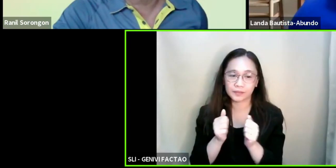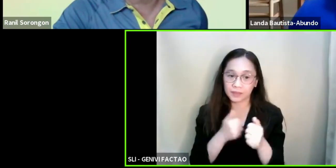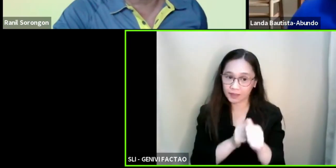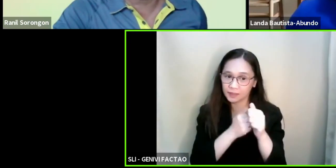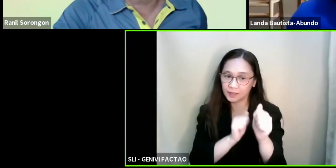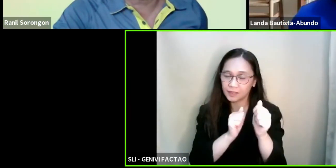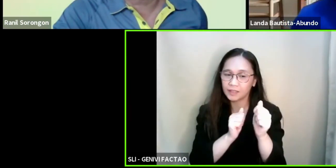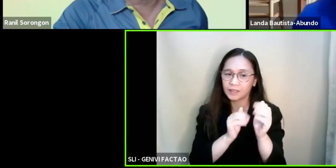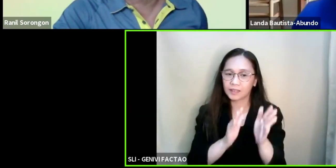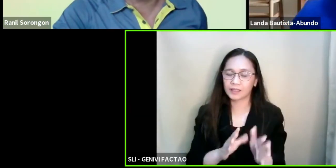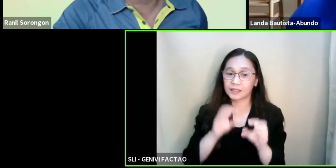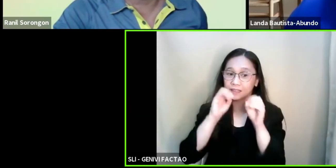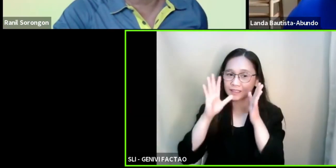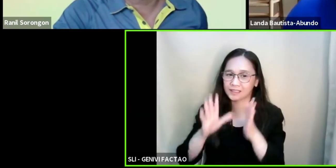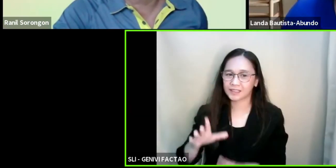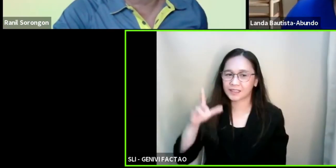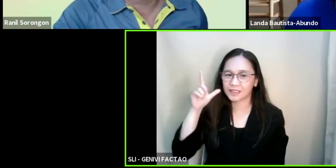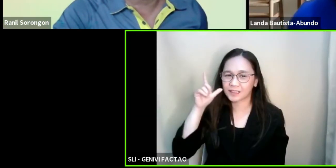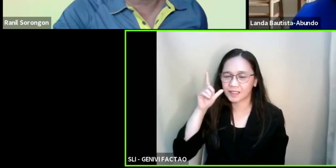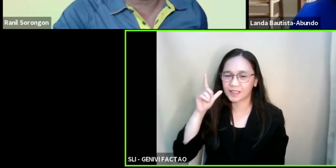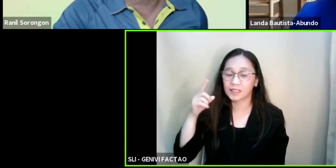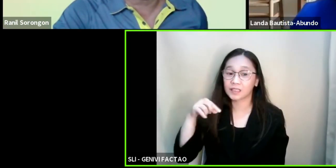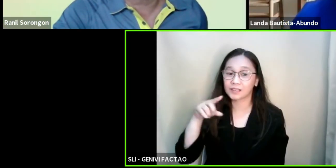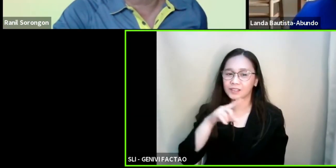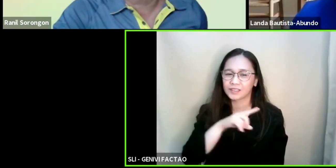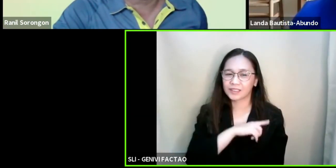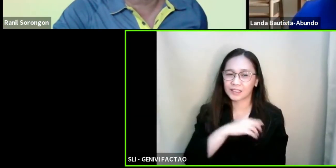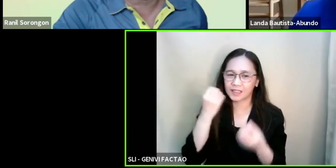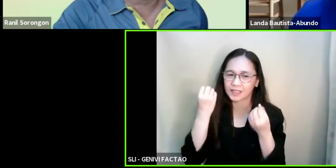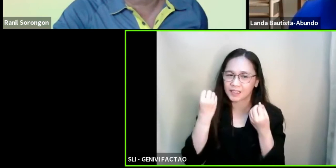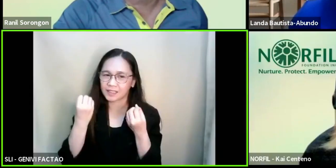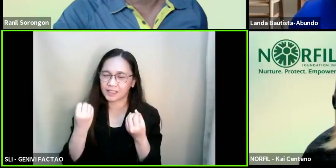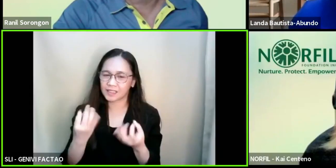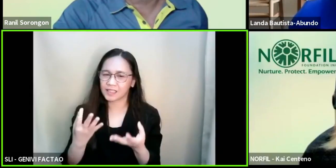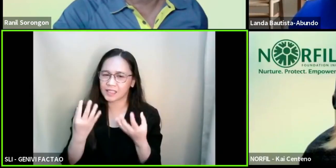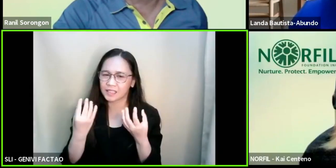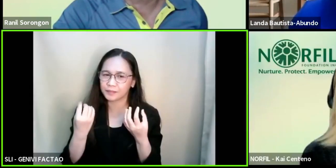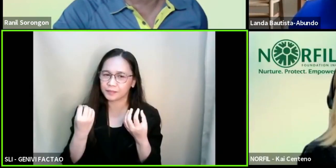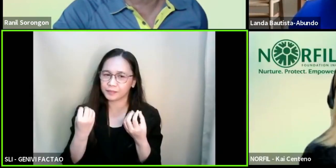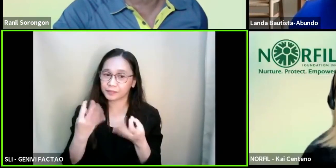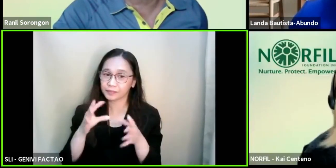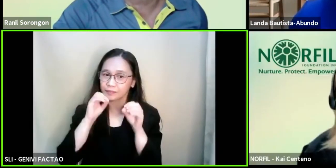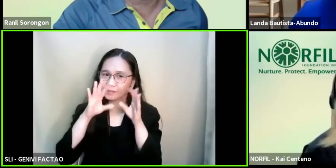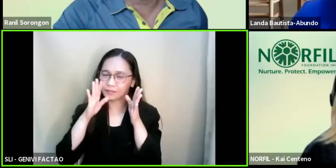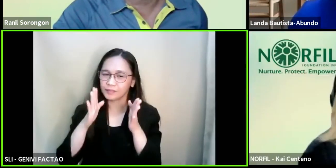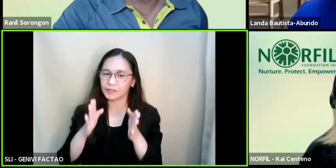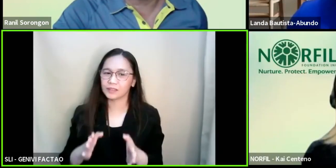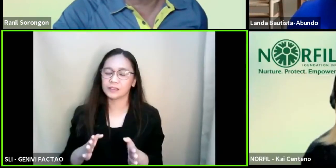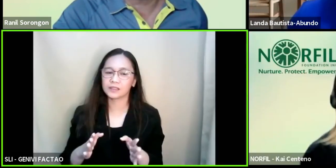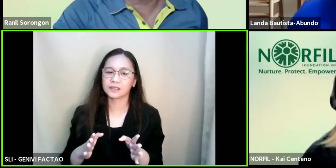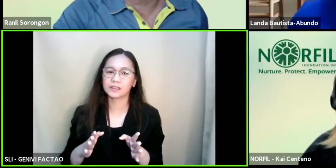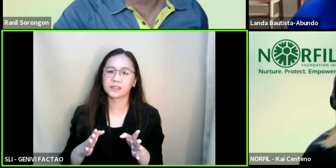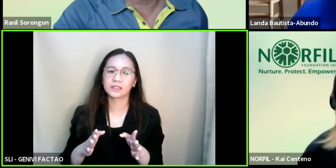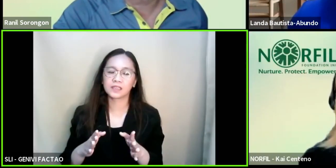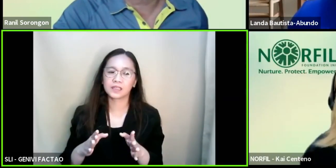sumusubaybay, Teacher Landa, sa atin, no, at maraming talaga mga teachers, no, from the